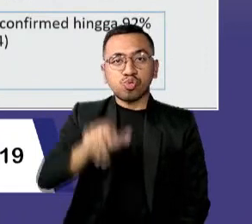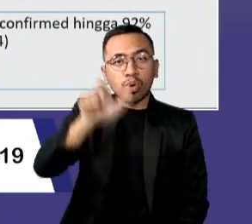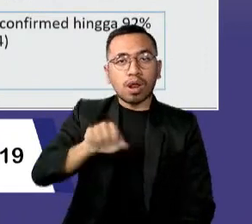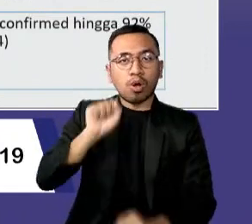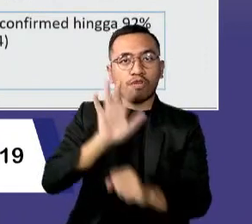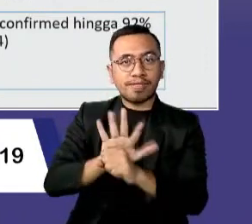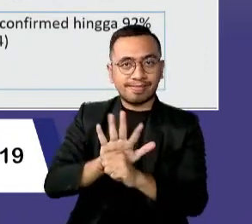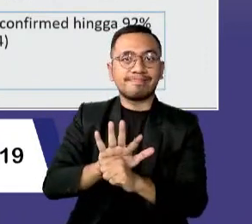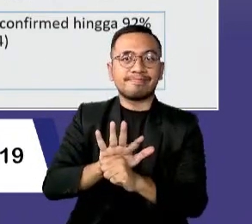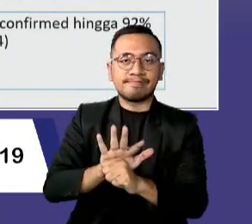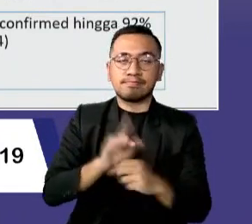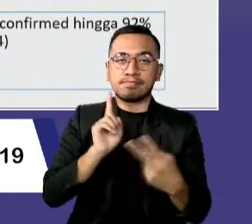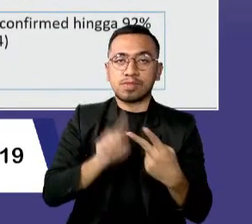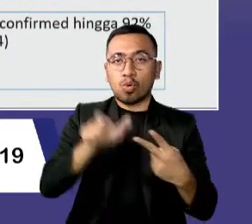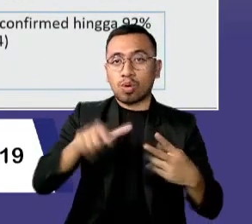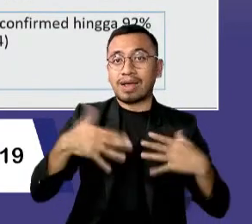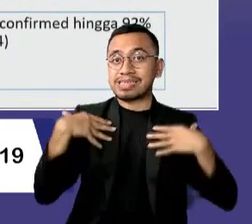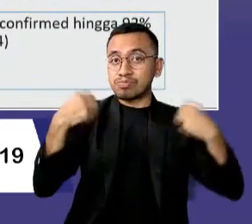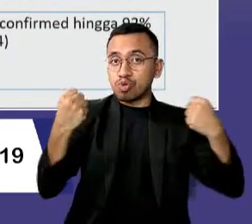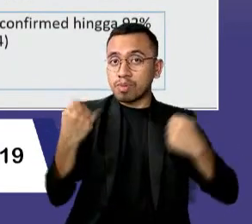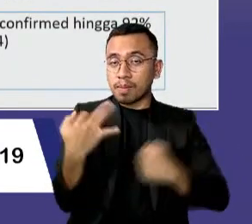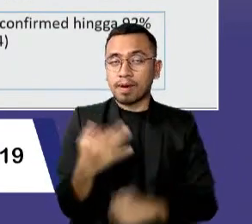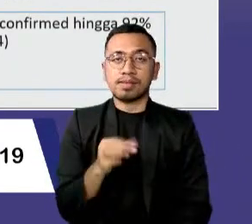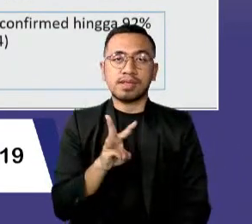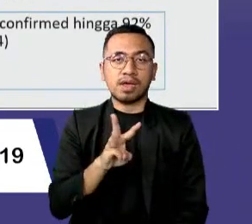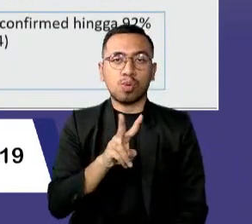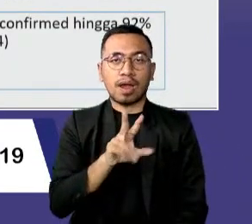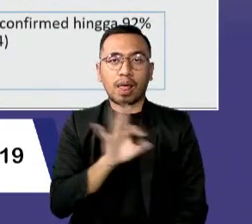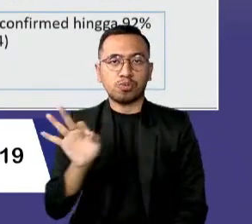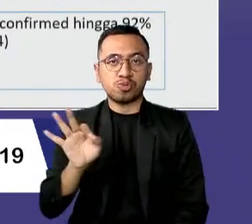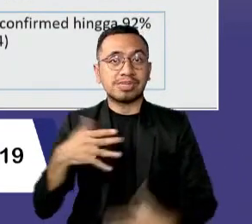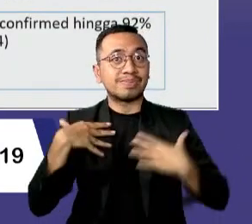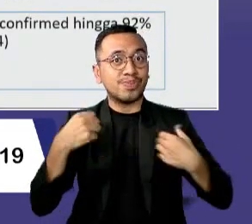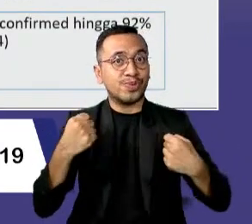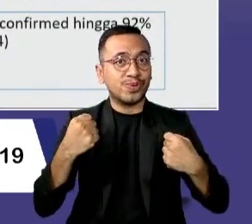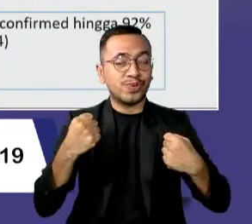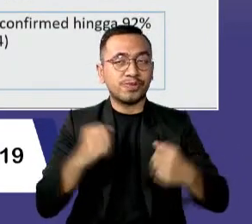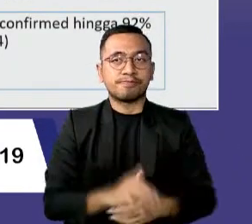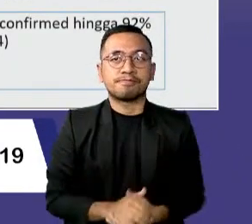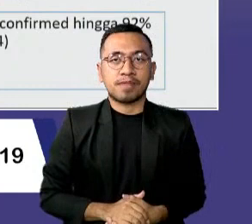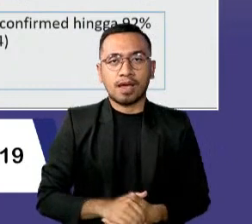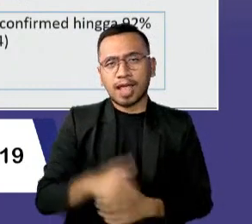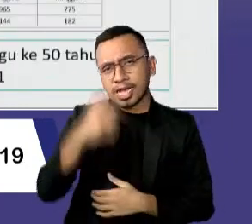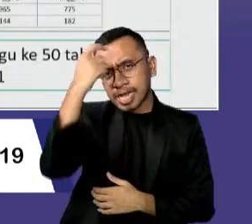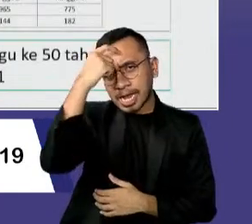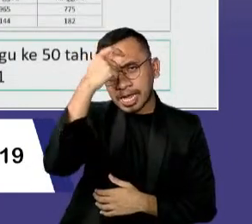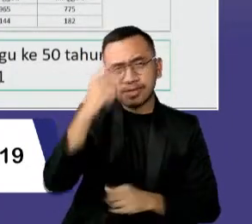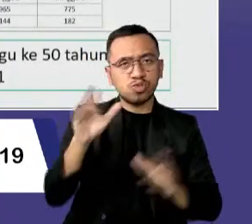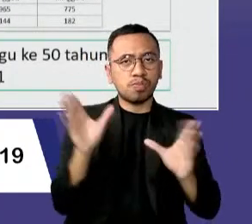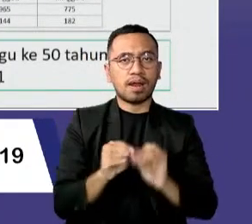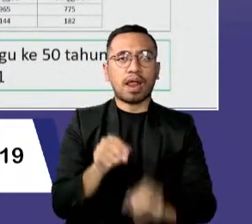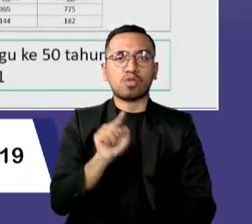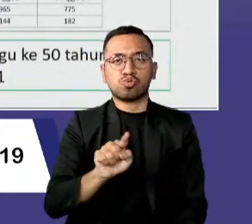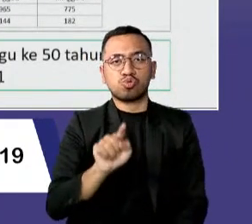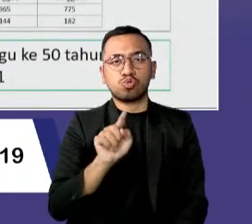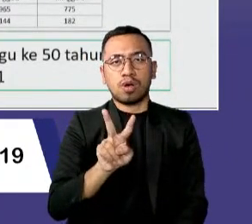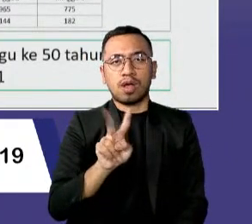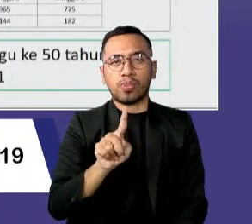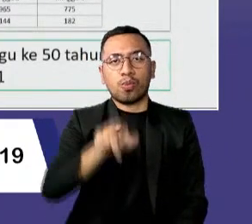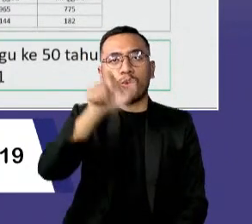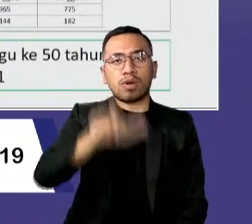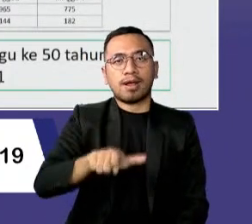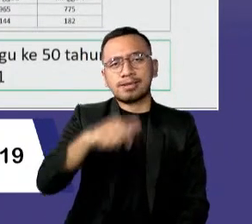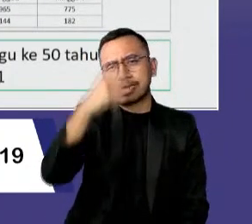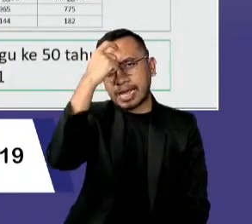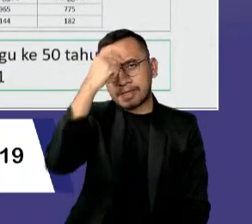kemudian Yang suka semua D3200 muda yang saat ini masih sakit adalah 121